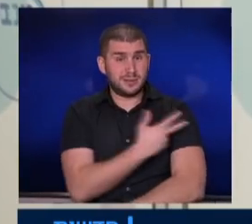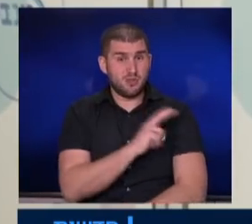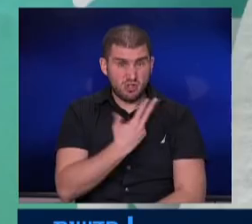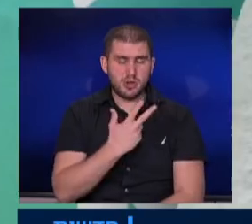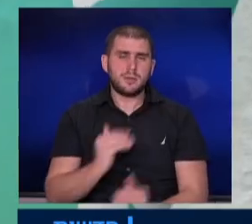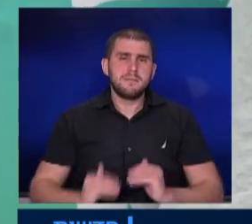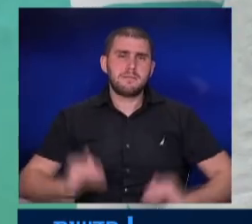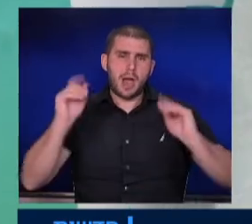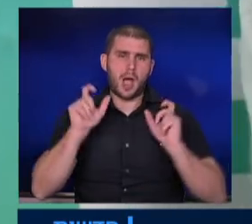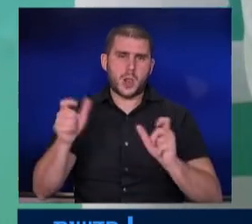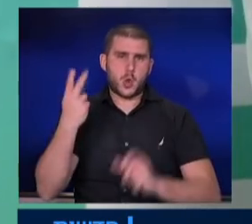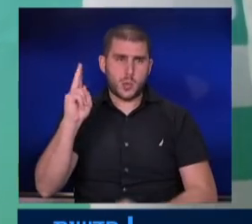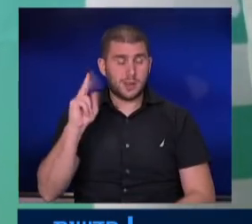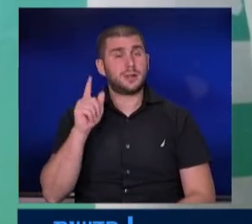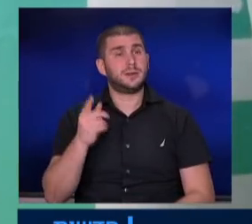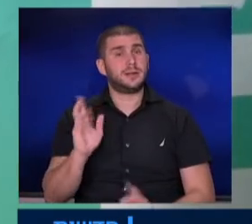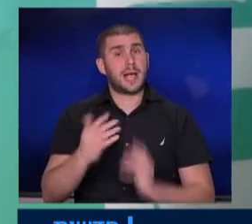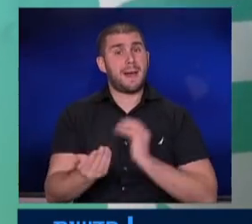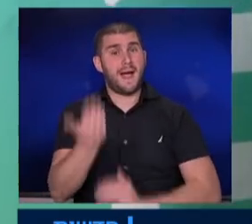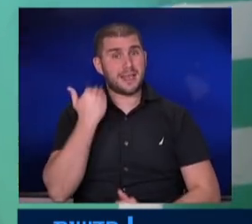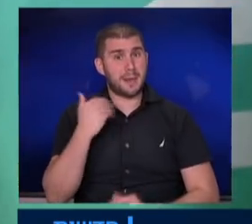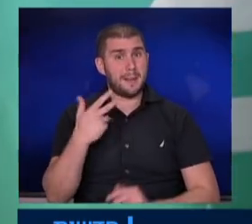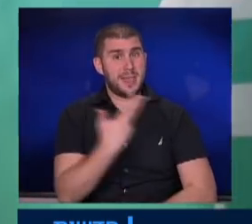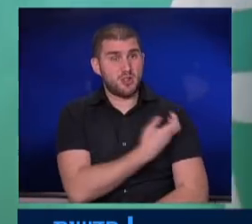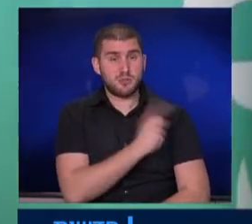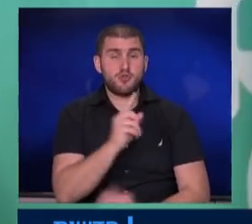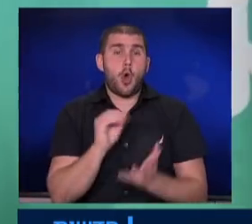מידת ההגנה. כעת מלבד הקדמה של המנה השלישית